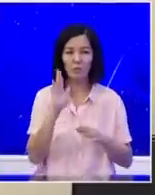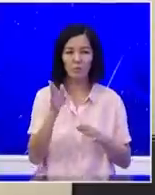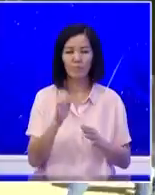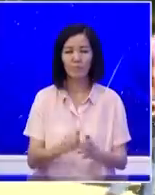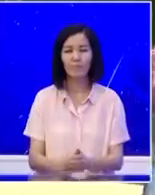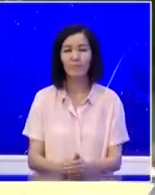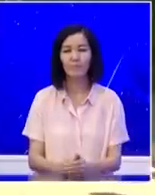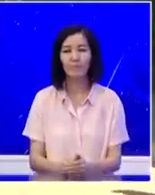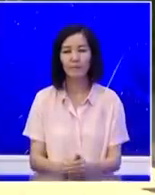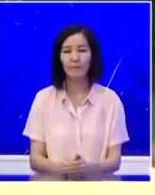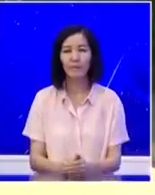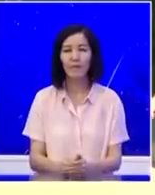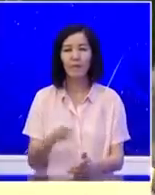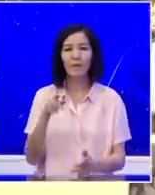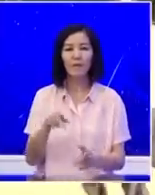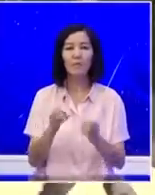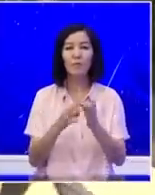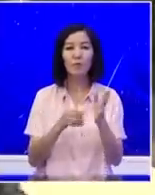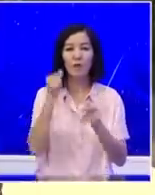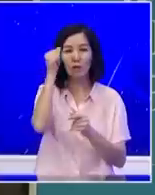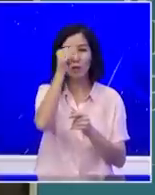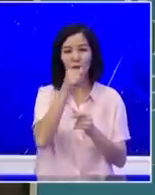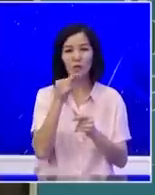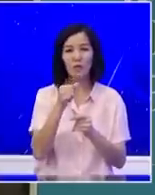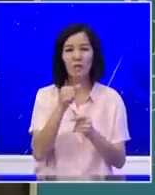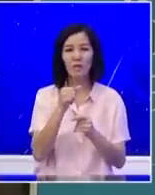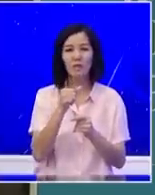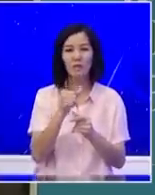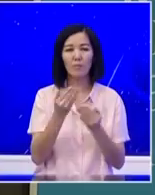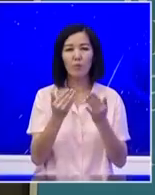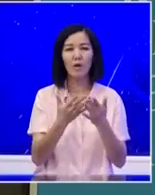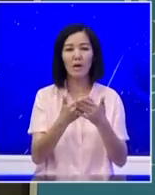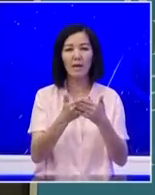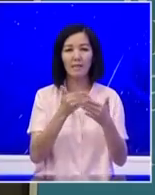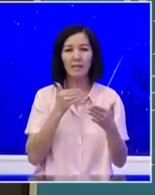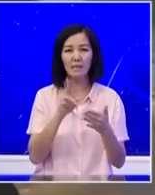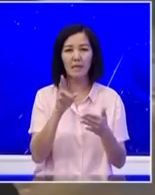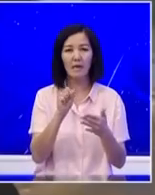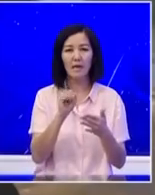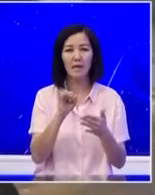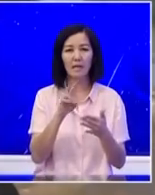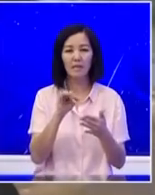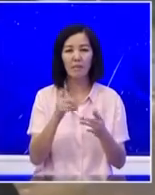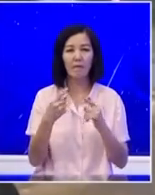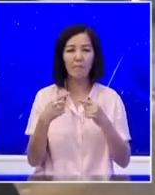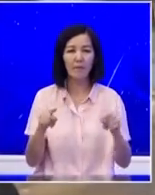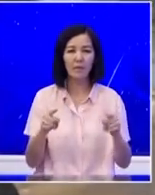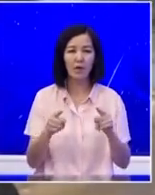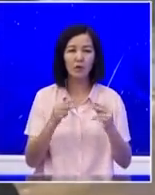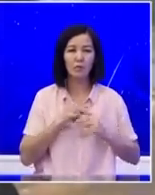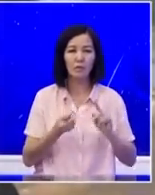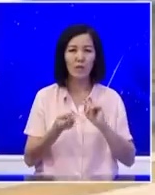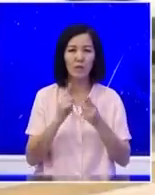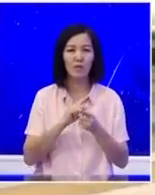білдіремін. Ал 2016 жылдан осы лауазымда болған Талғат Қайнарбеков басқа жұмысқа ауысуына